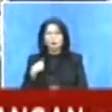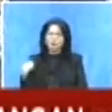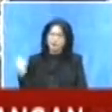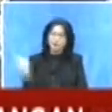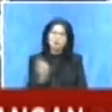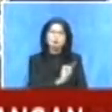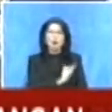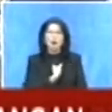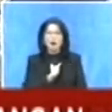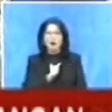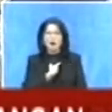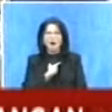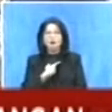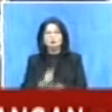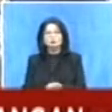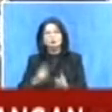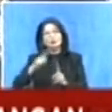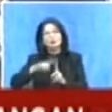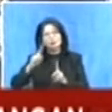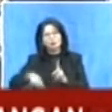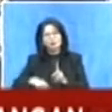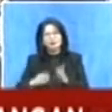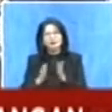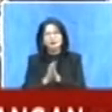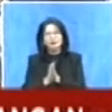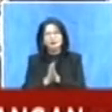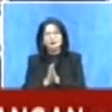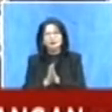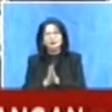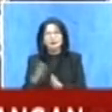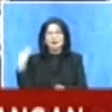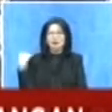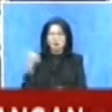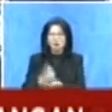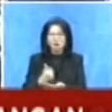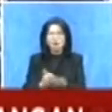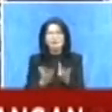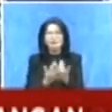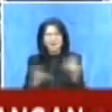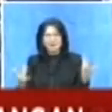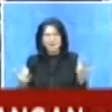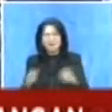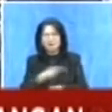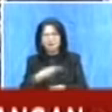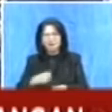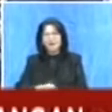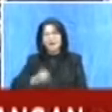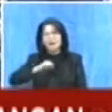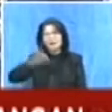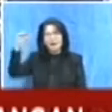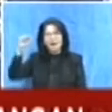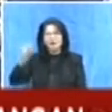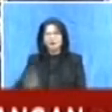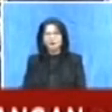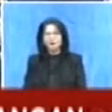semuanya dalam melaksanakan tugas dan amanah seluruh rakyat Indonesia. Dirgahayu